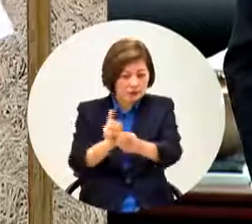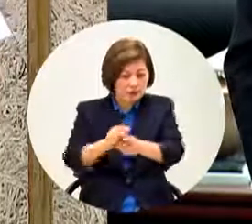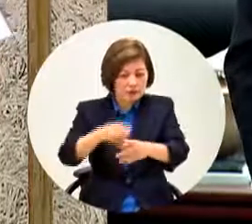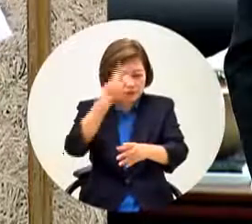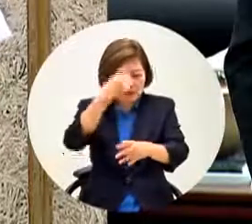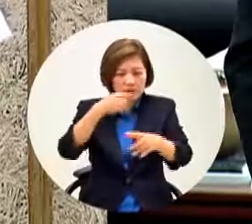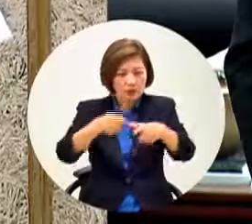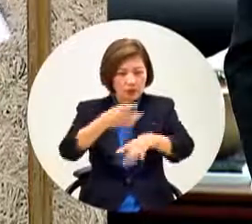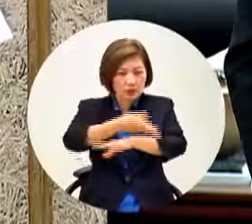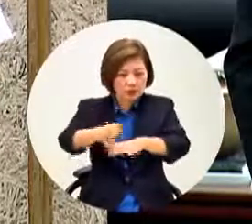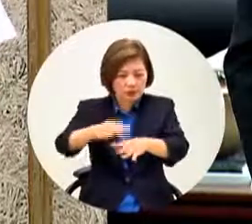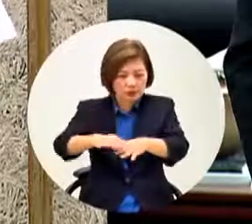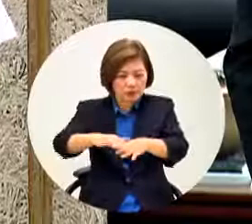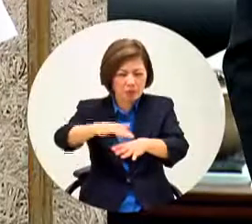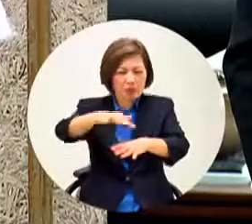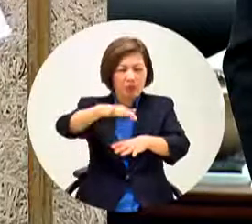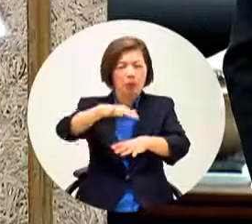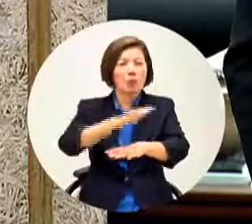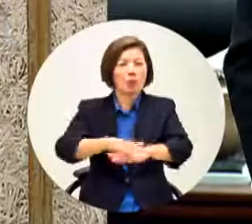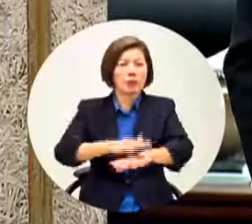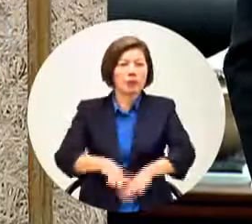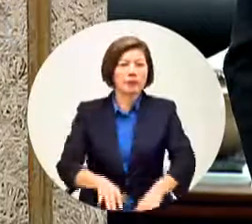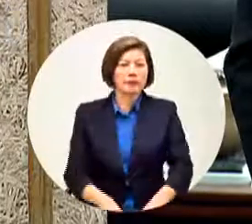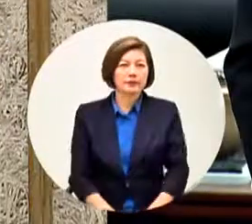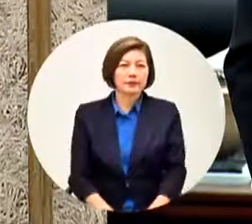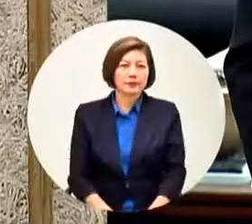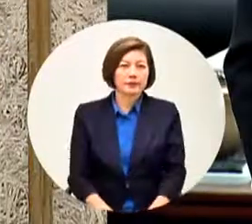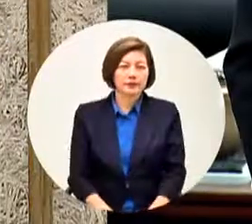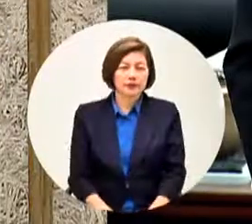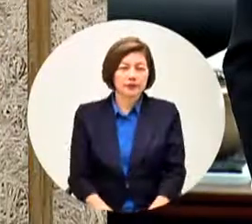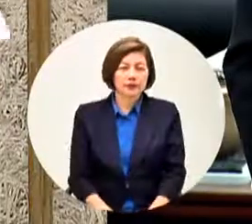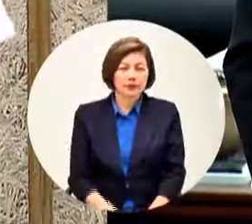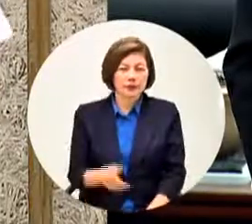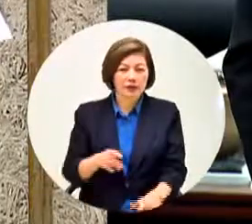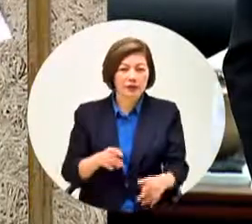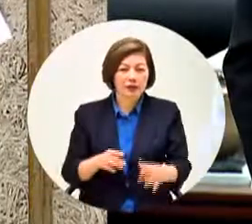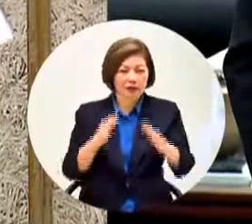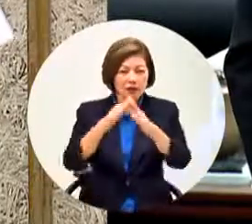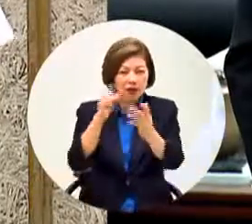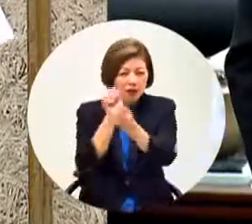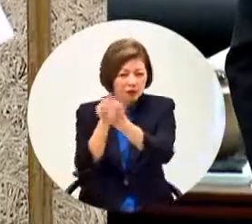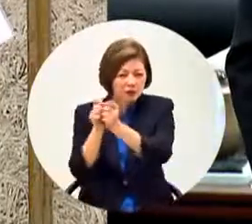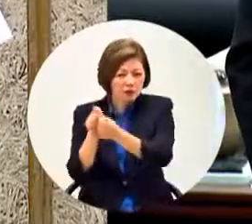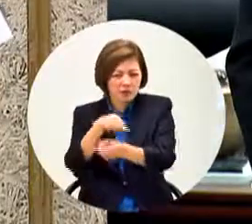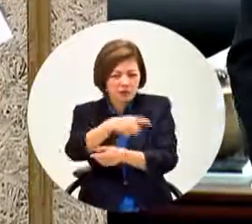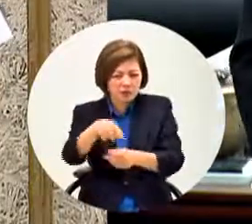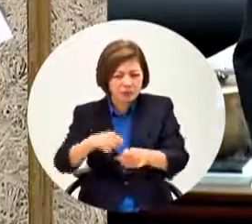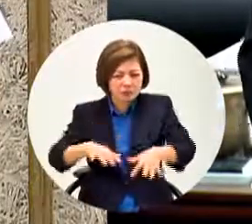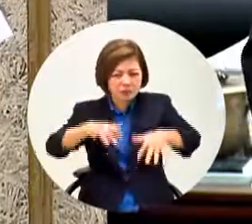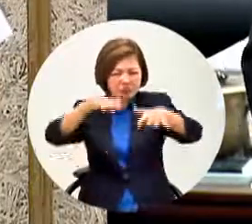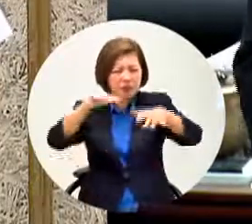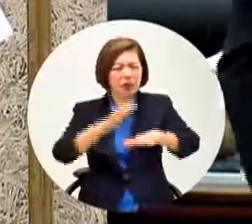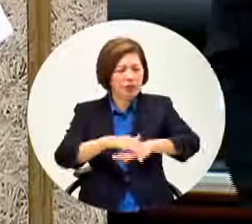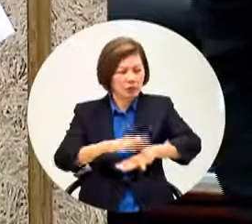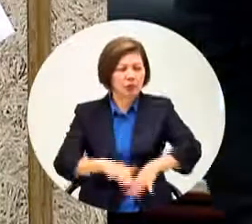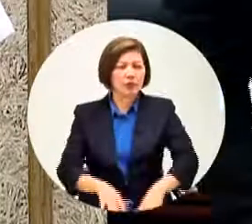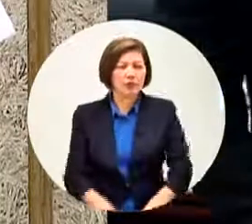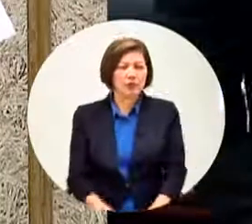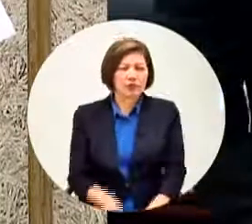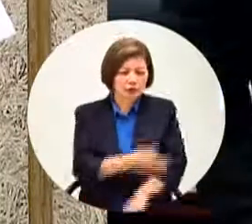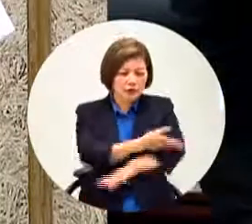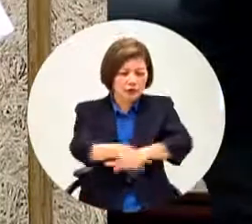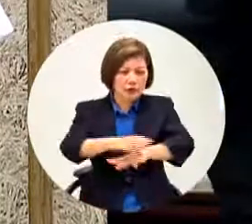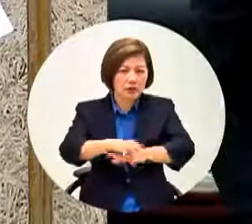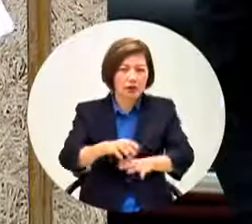就是刚刚议员有报告有讲的，就是说这些住家会溢体，所以我们这一次把现有的这个河道从